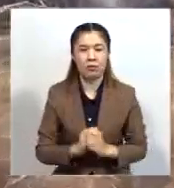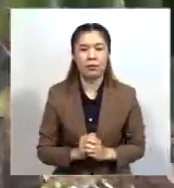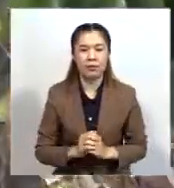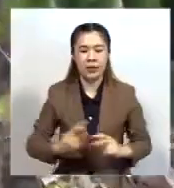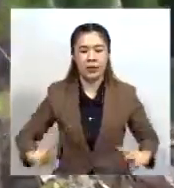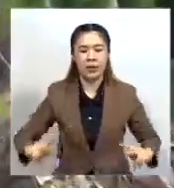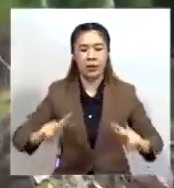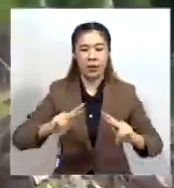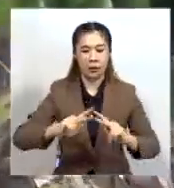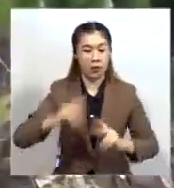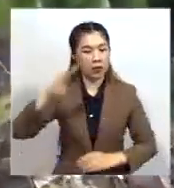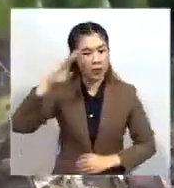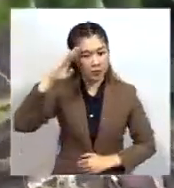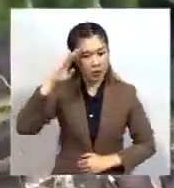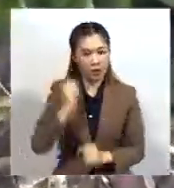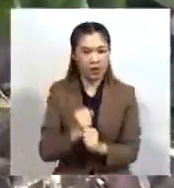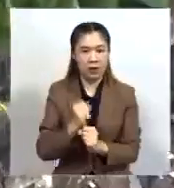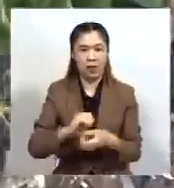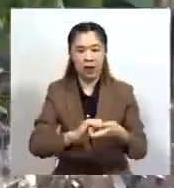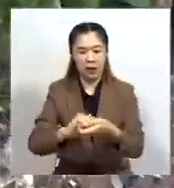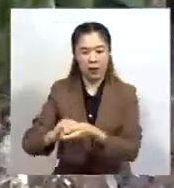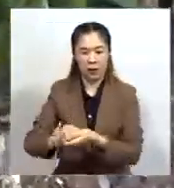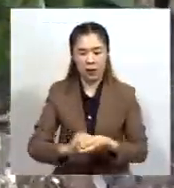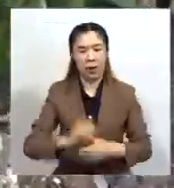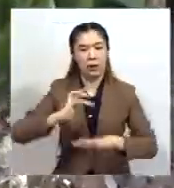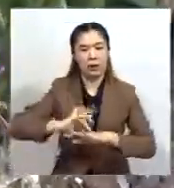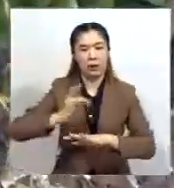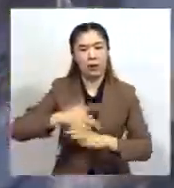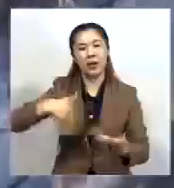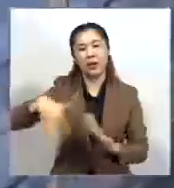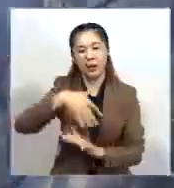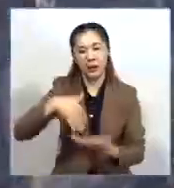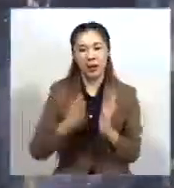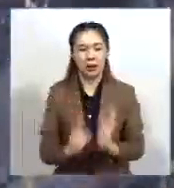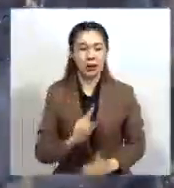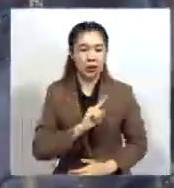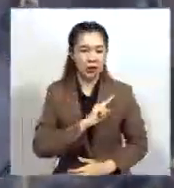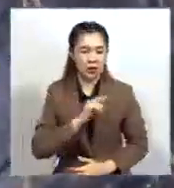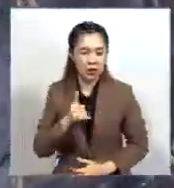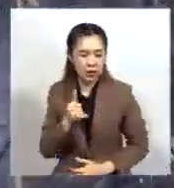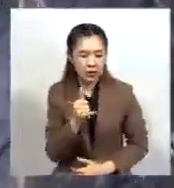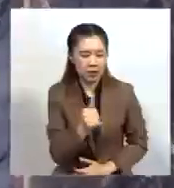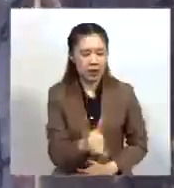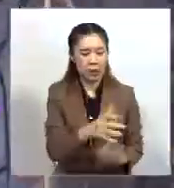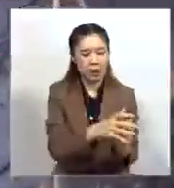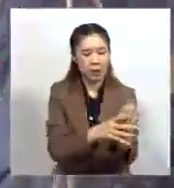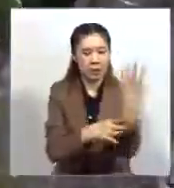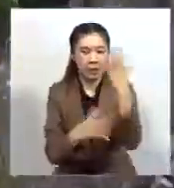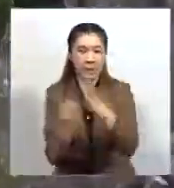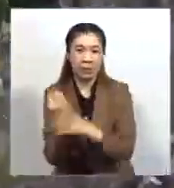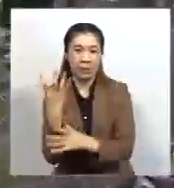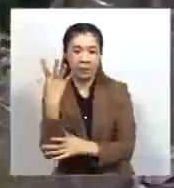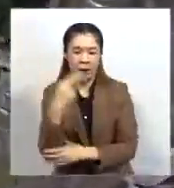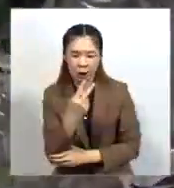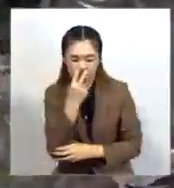หมก็จะทำงานร่วมกับกระทรวงทรัพยากรธรรมชาติและสิ่งแวดล้อมจัดส่งเจ้าหน้าที่เข้าไปในพื้นที่ป่าลาดตระเวนป้องกัน